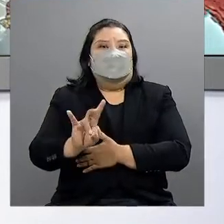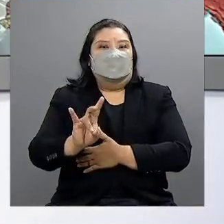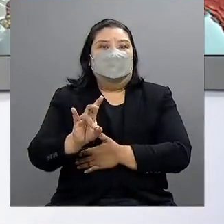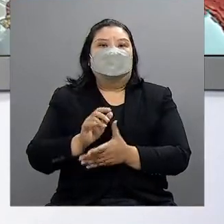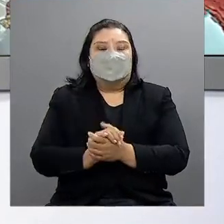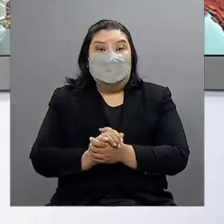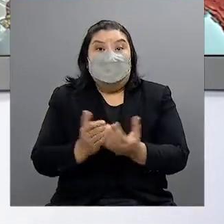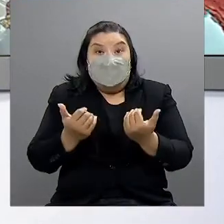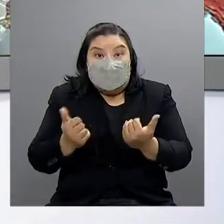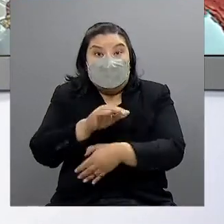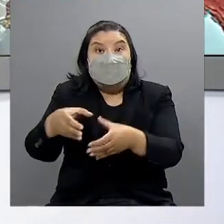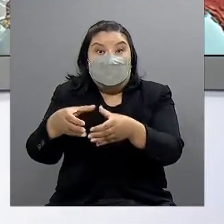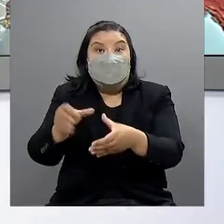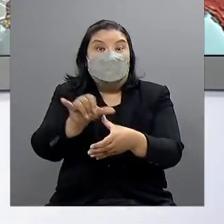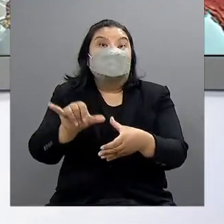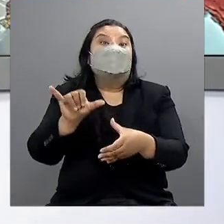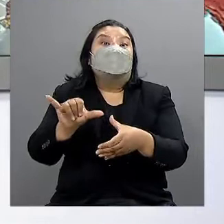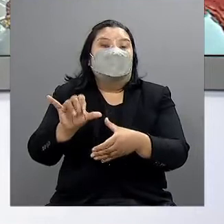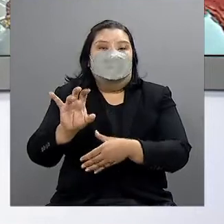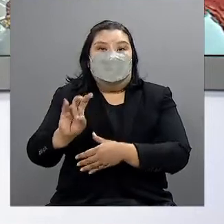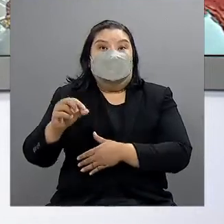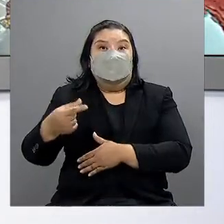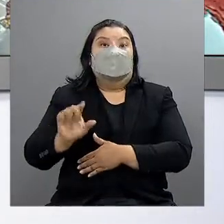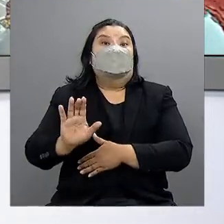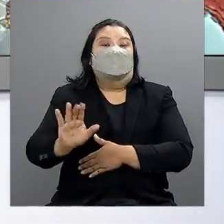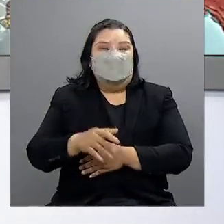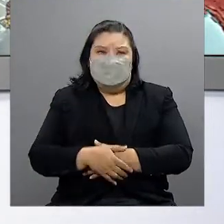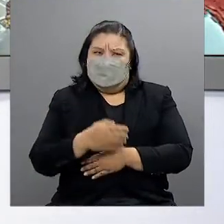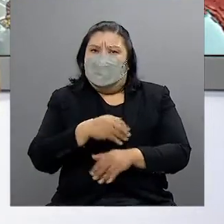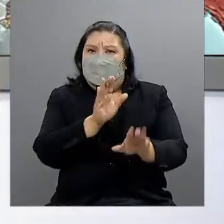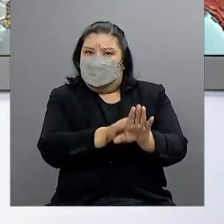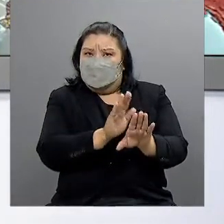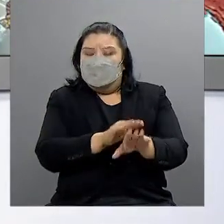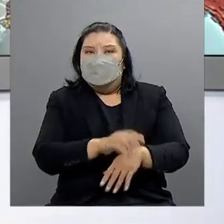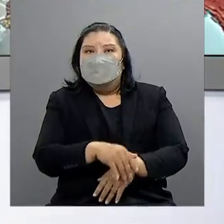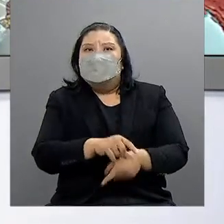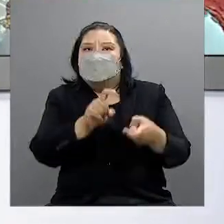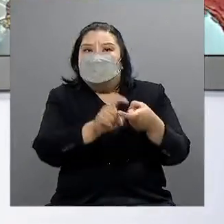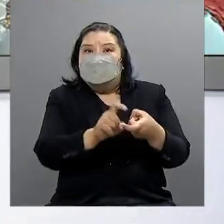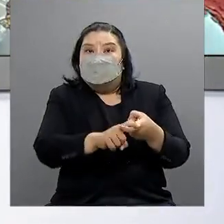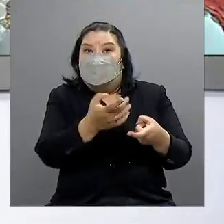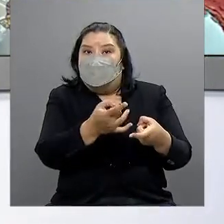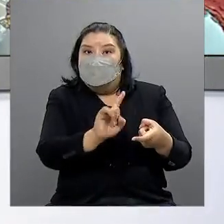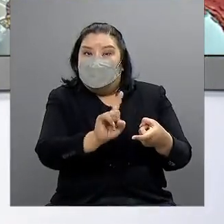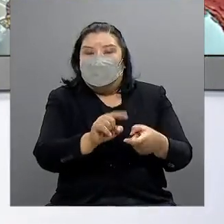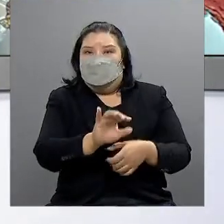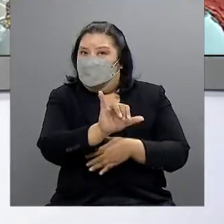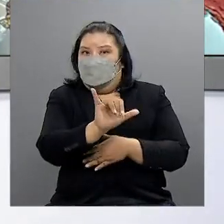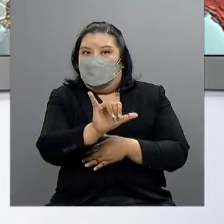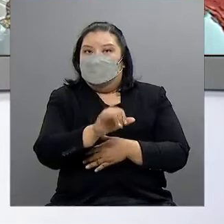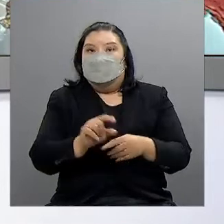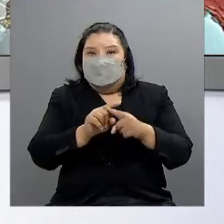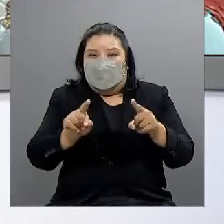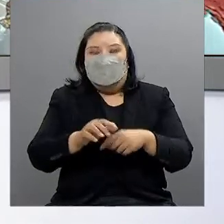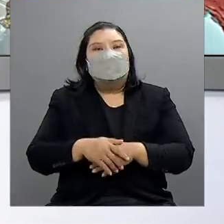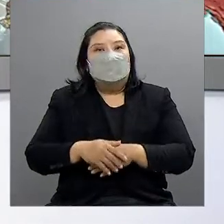ยไมไดเปิเผย รายลีเอีดวามาตรการลงโทษรัเซีนั้จะมีอะไรบ้าง แลจะรุแงแ่ไหนแต่หายฝายเชื่อค่ะว่าการที่นำเงินข